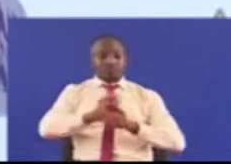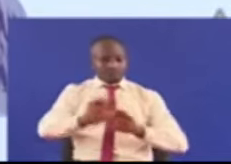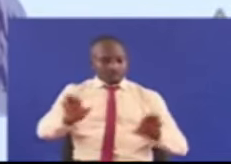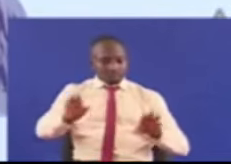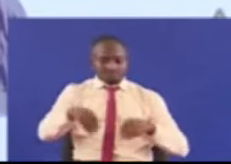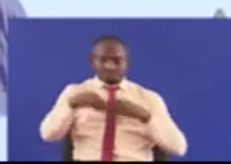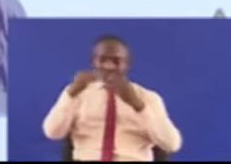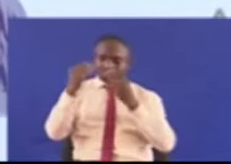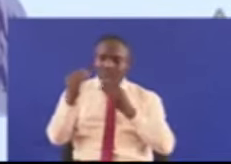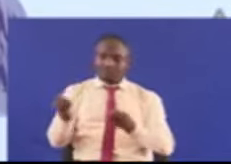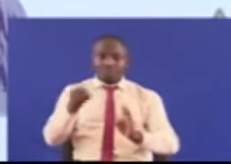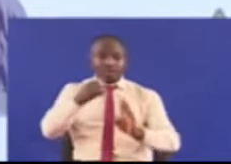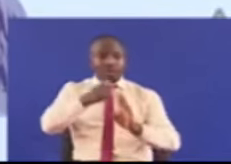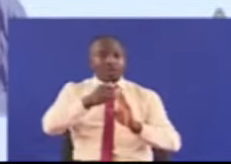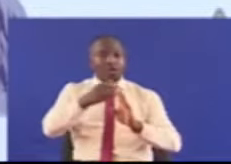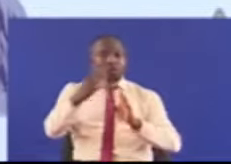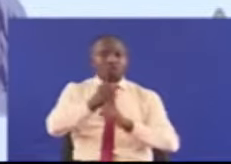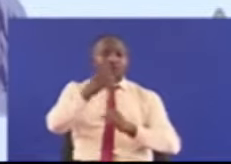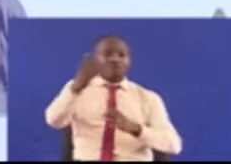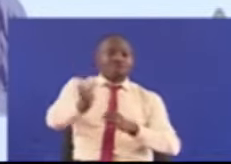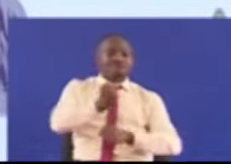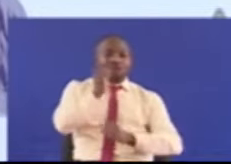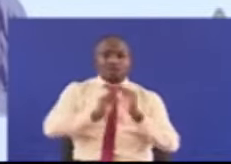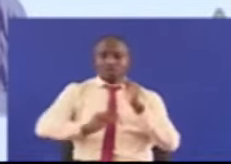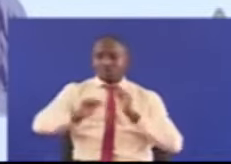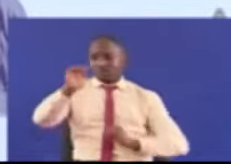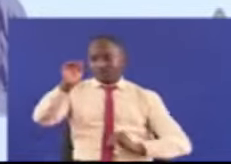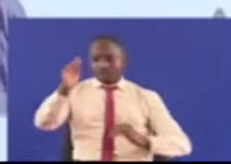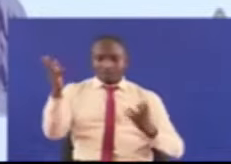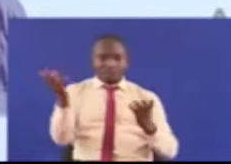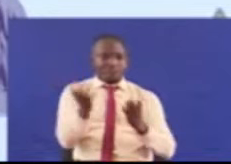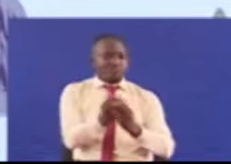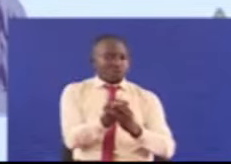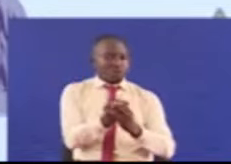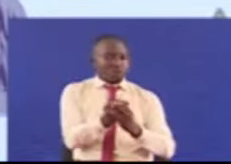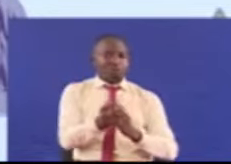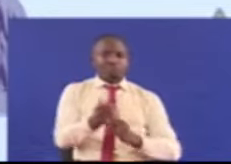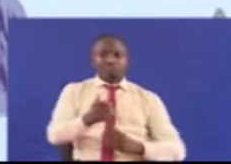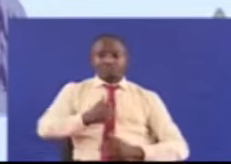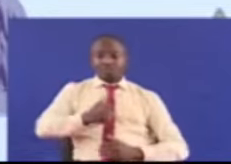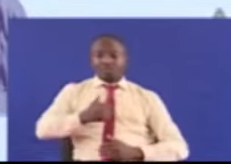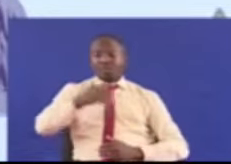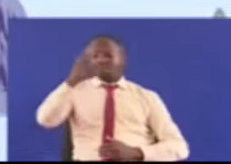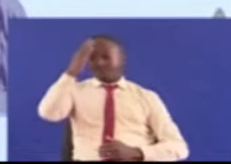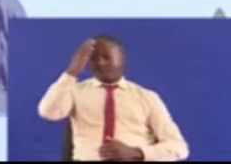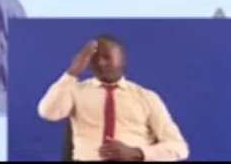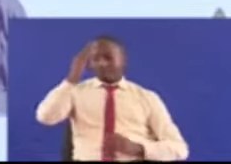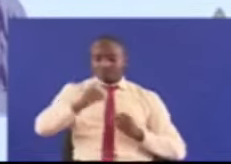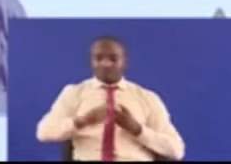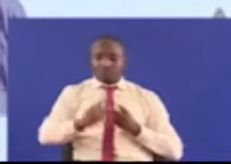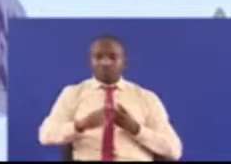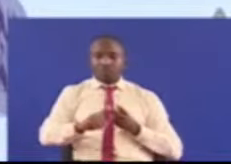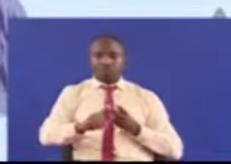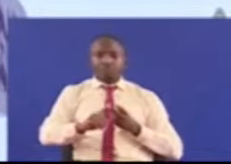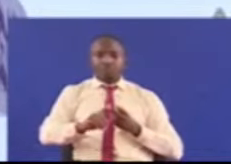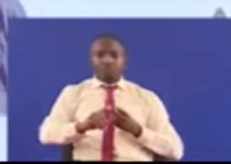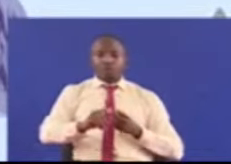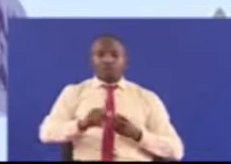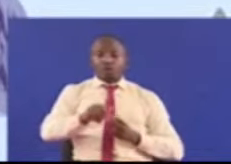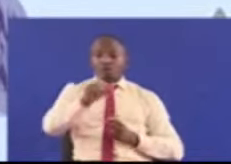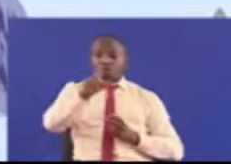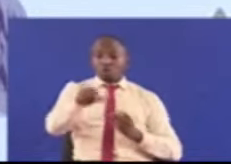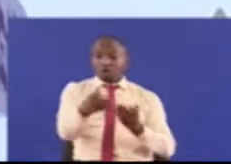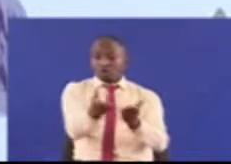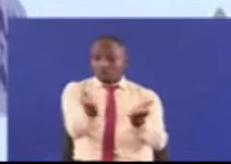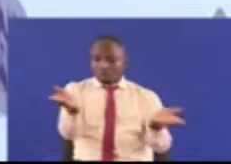kuwakilisha nchi, ili tuweze kupata mafanikio ya pamoja. Mimi najua umma huu unakusubiri